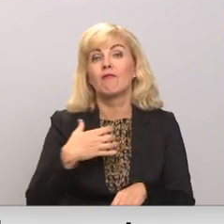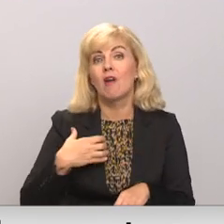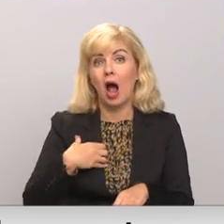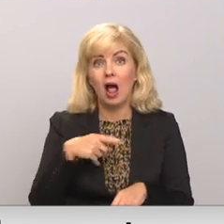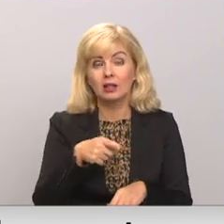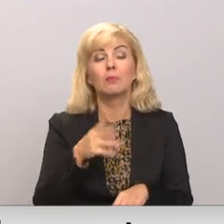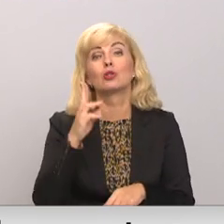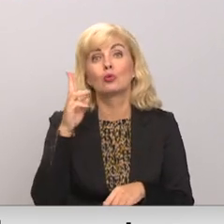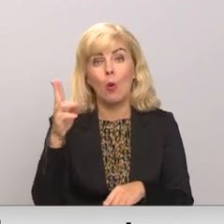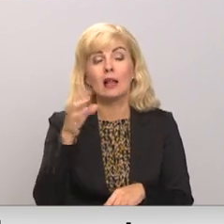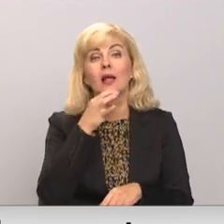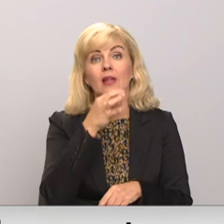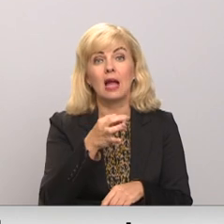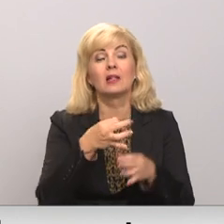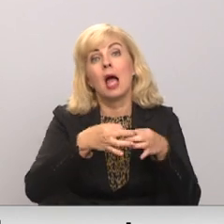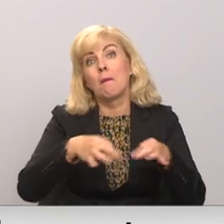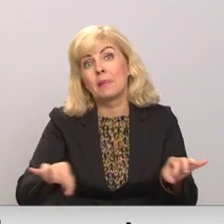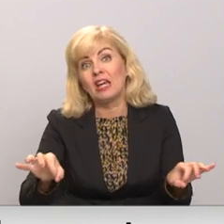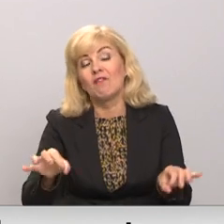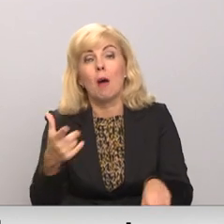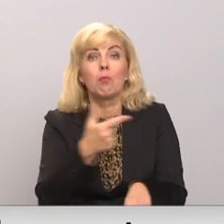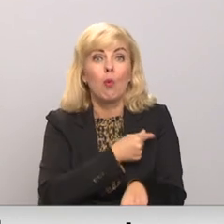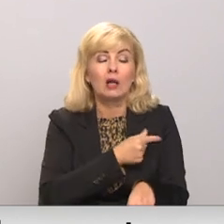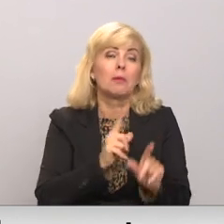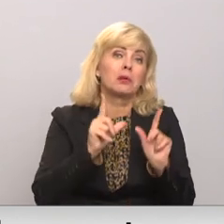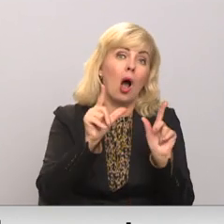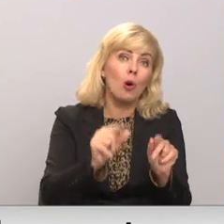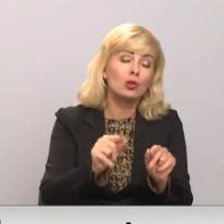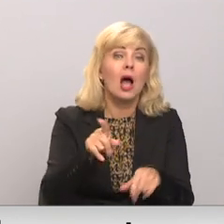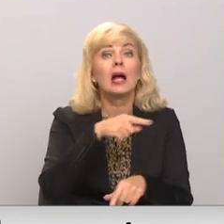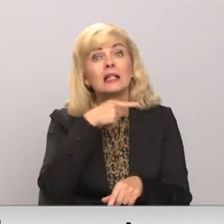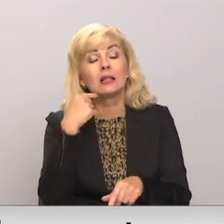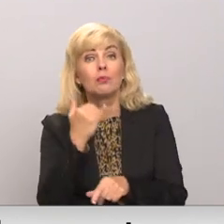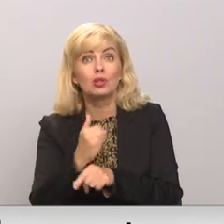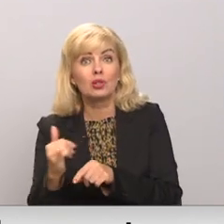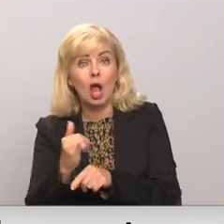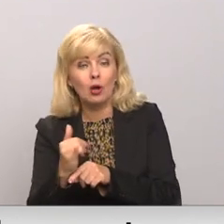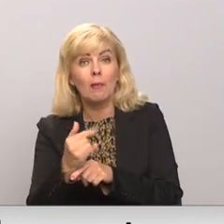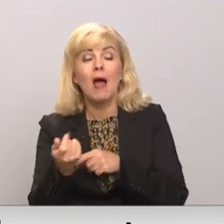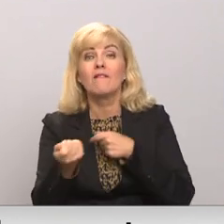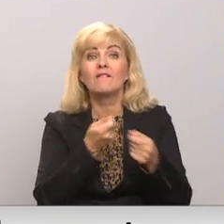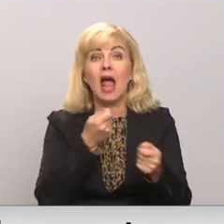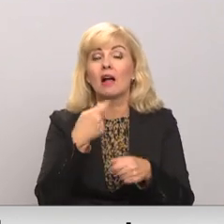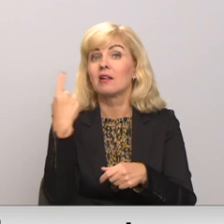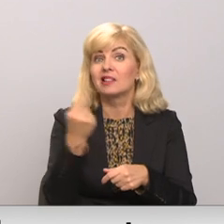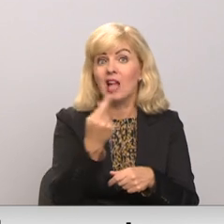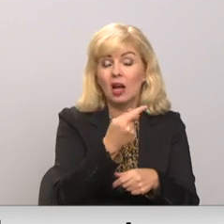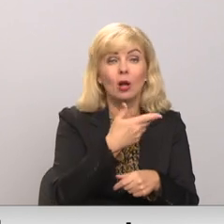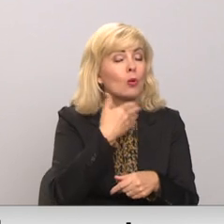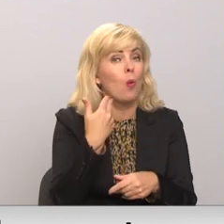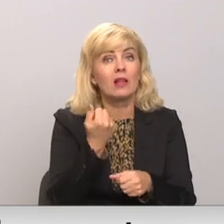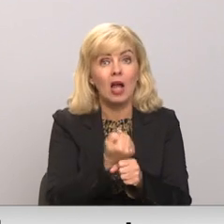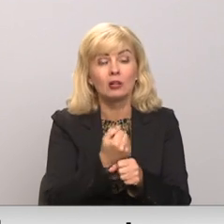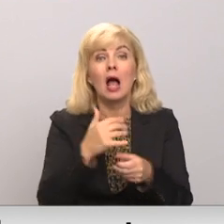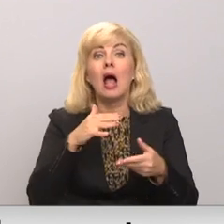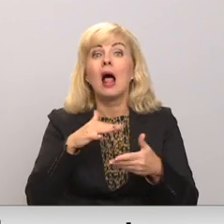tā solīja, teica, brīva potēšana, brauciet, tie, kas grib ceļot un pa lielveikaliem staigāt, nezin, ko darīt.